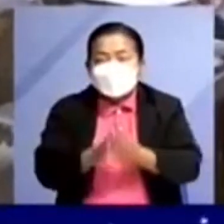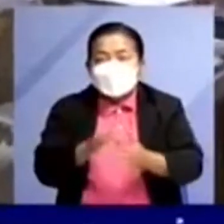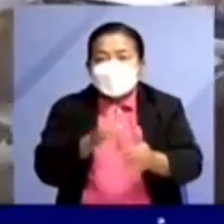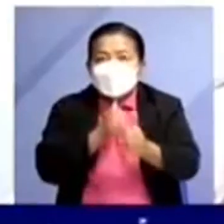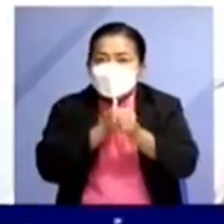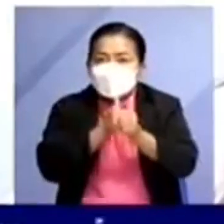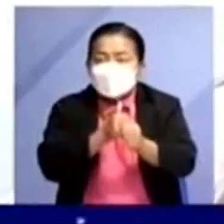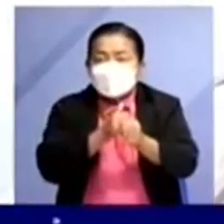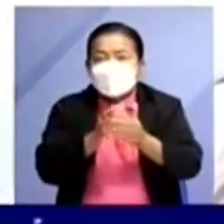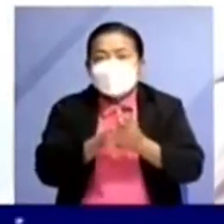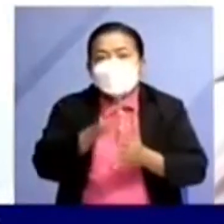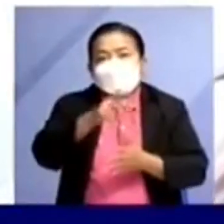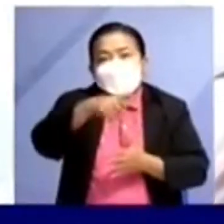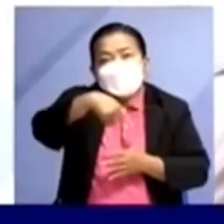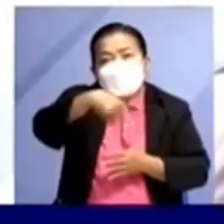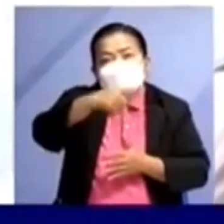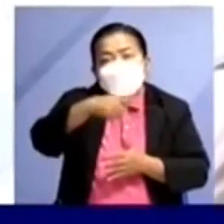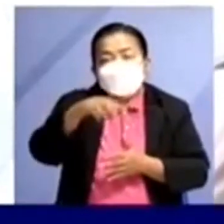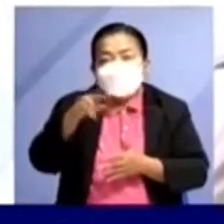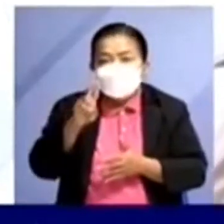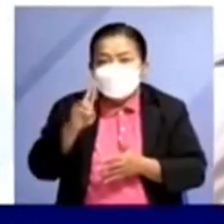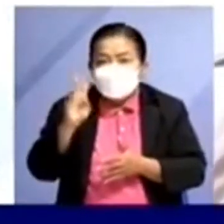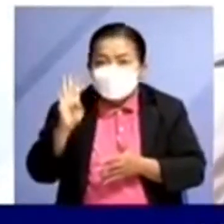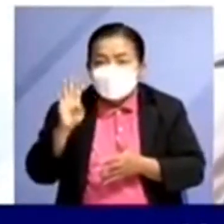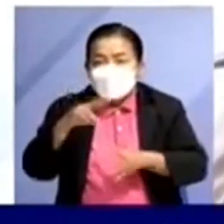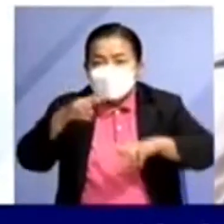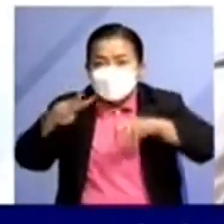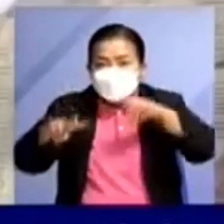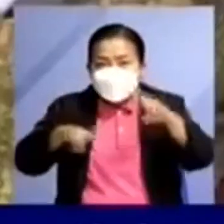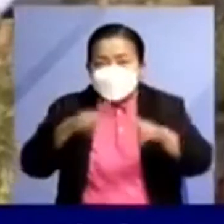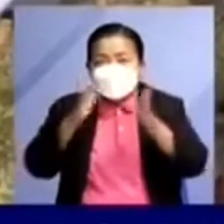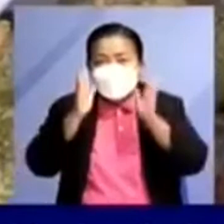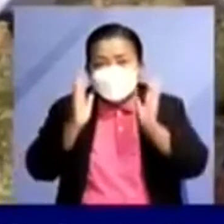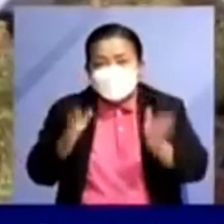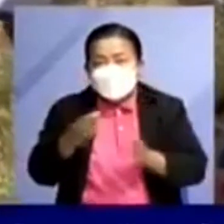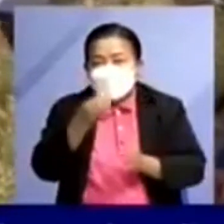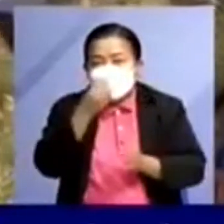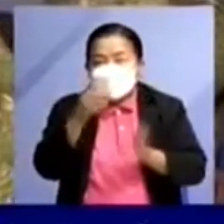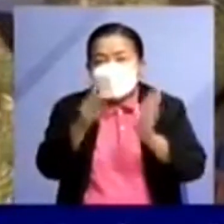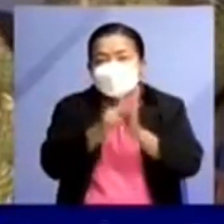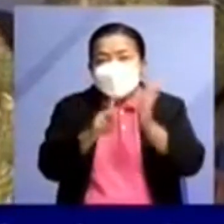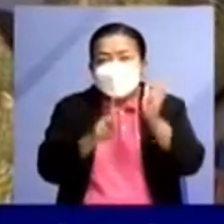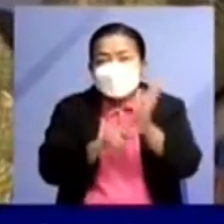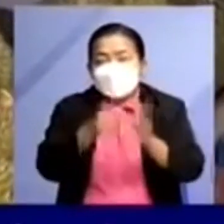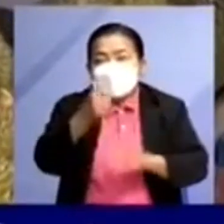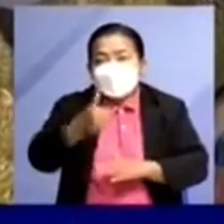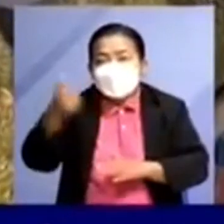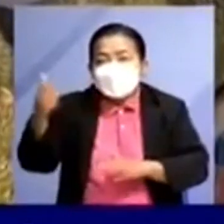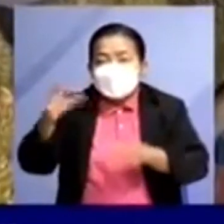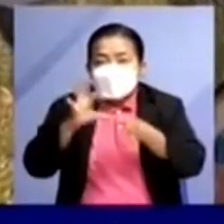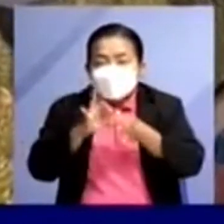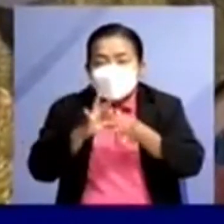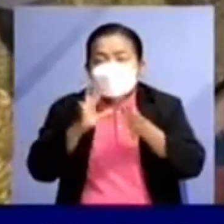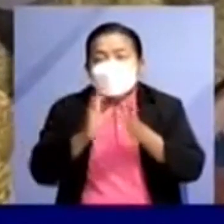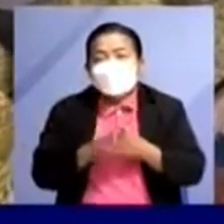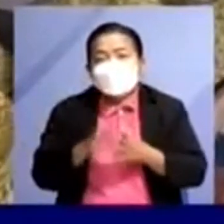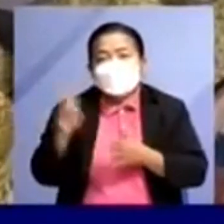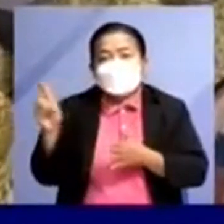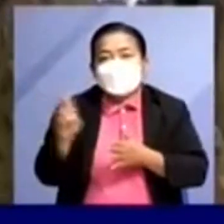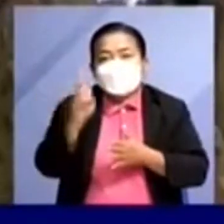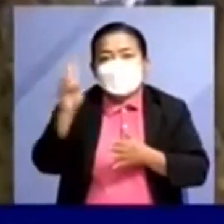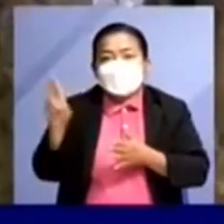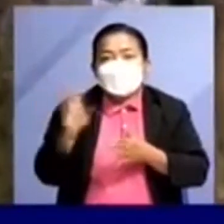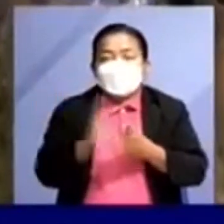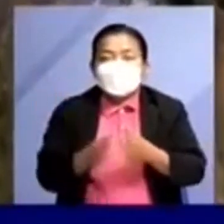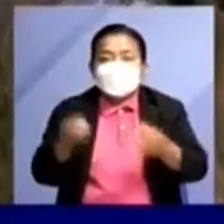ผู้บริโภคพุทธศักราช2522นะครับหรือกฎหมายอื่นที่เกี่ยวข้องจะดำเนินการบังคับใช้กฎหมาย